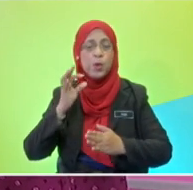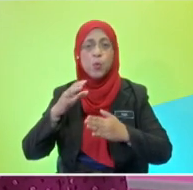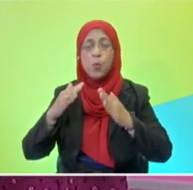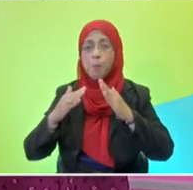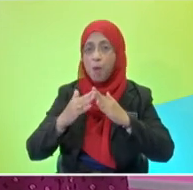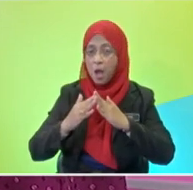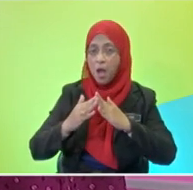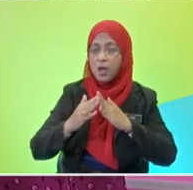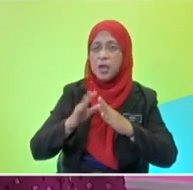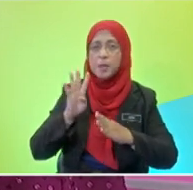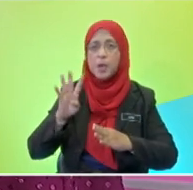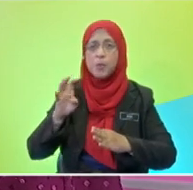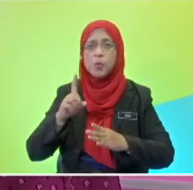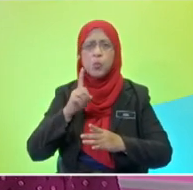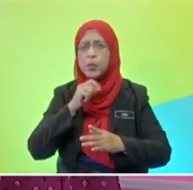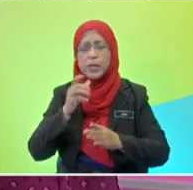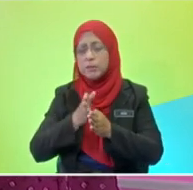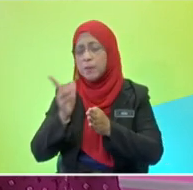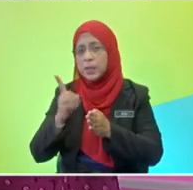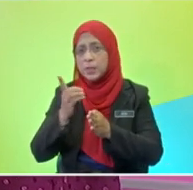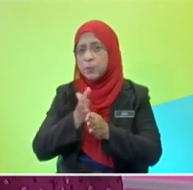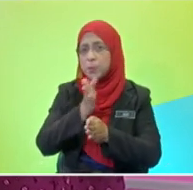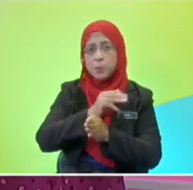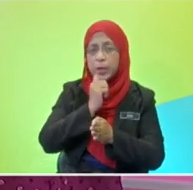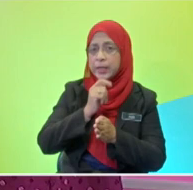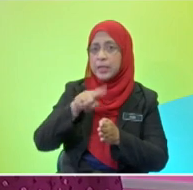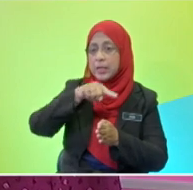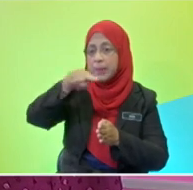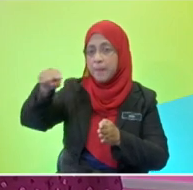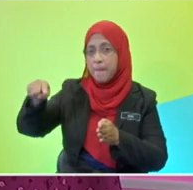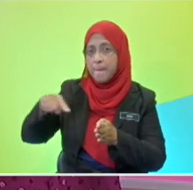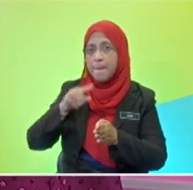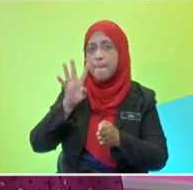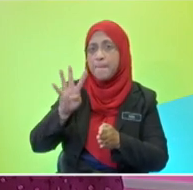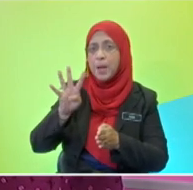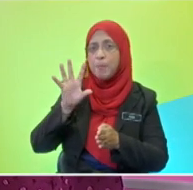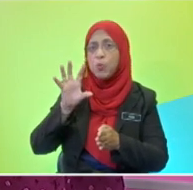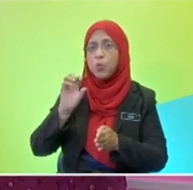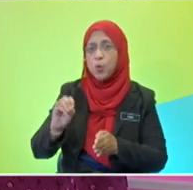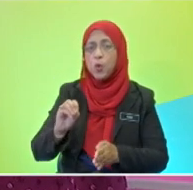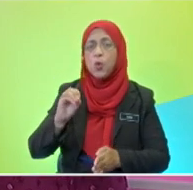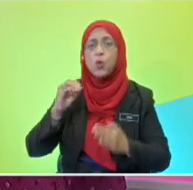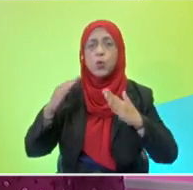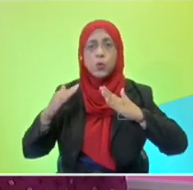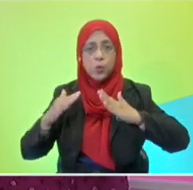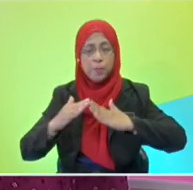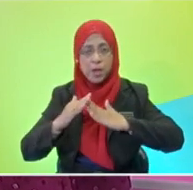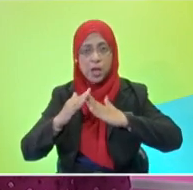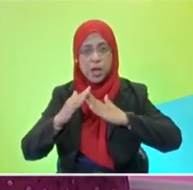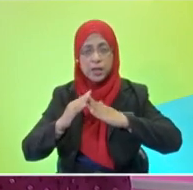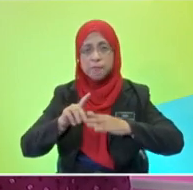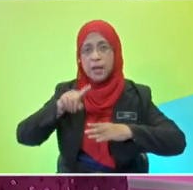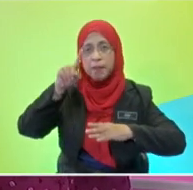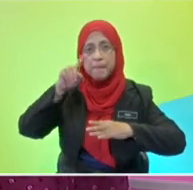tak jelas Jiran tuh tapi juga ahli-ahli rumah yang mendiami 40 buah Rumah di Utara